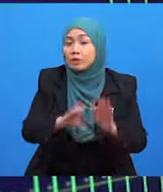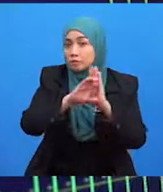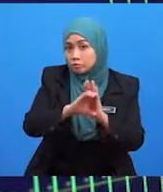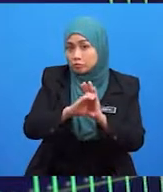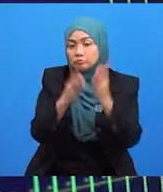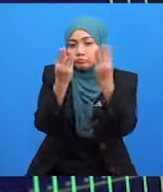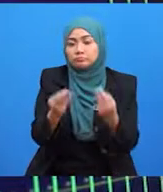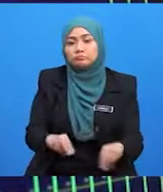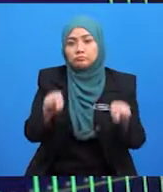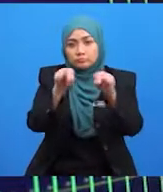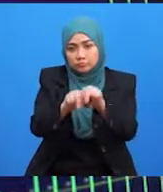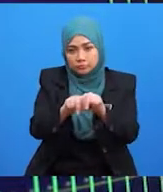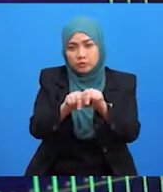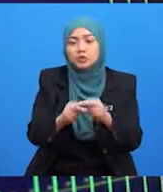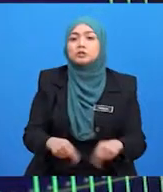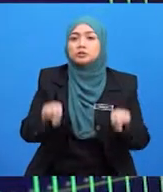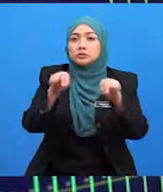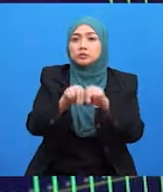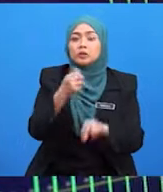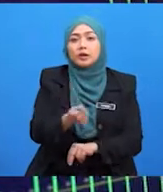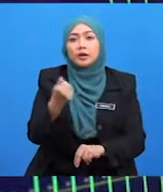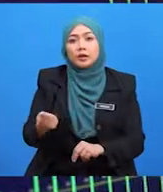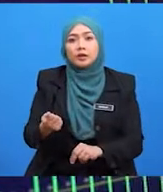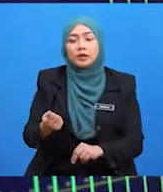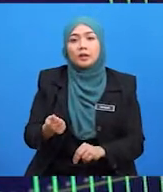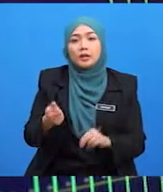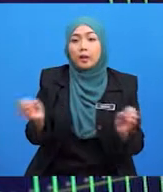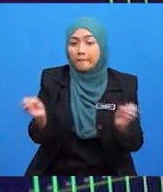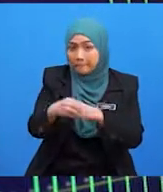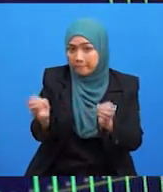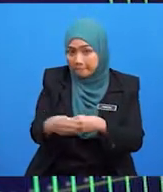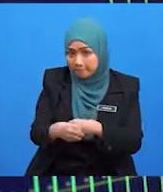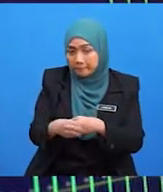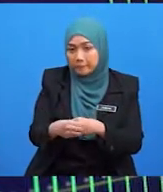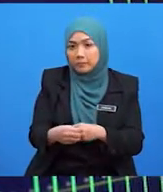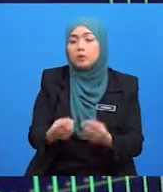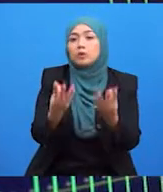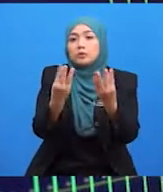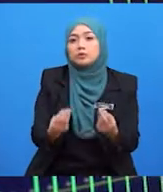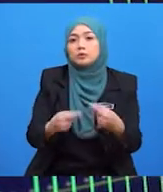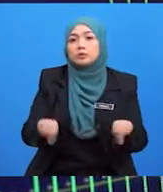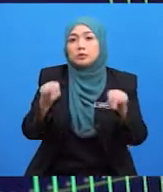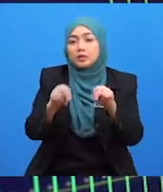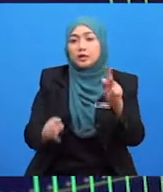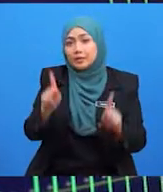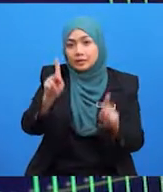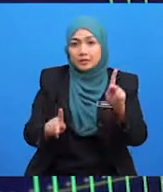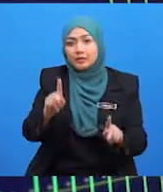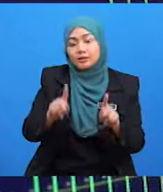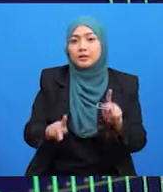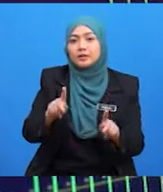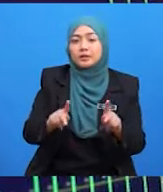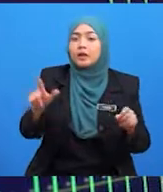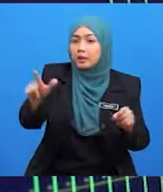Contoh susut nilai ialah susut nilai alatan pejabat, susut nilai kenderaan, susut nilai lengkapan